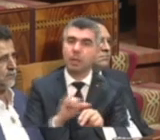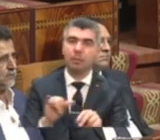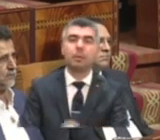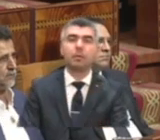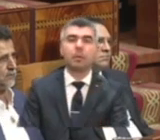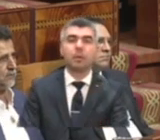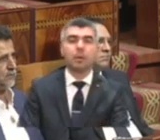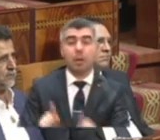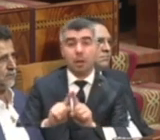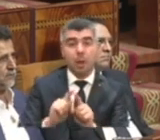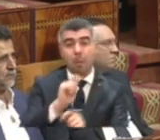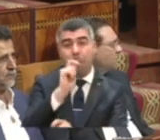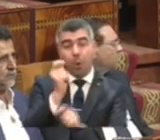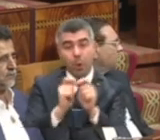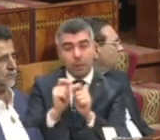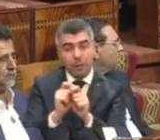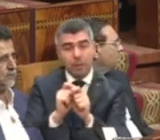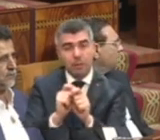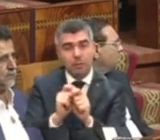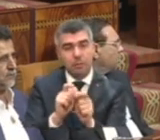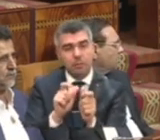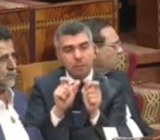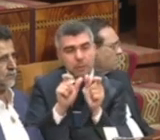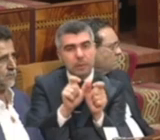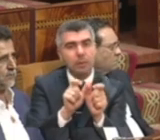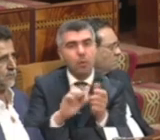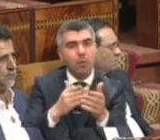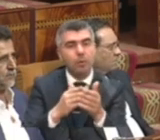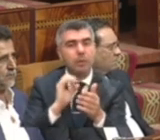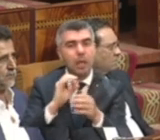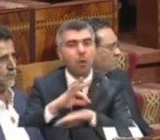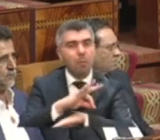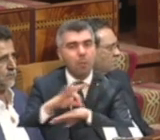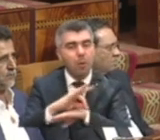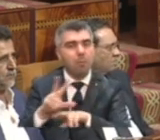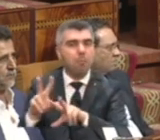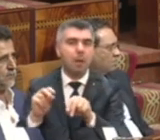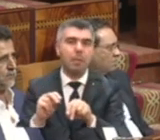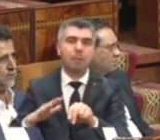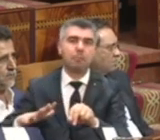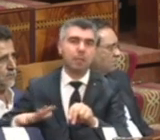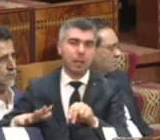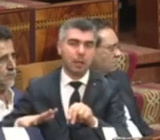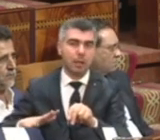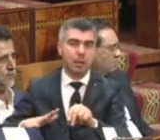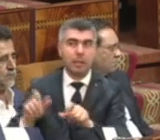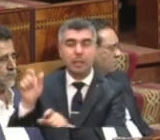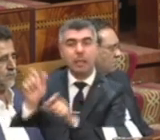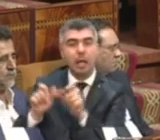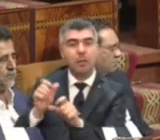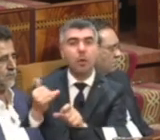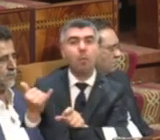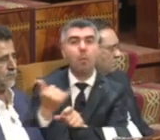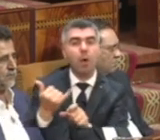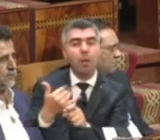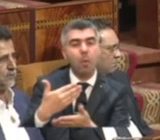دفتر الورش، المهندس المعماري، تتبع الأشغال من طرف مكتب دراسات، مثله مثل المجال الحضاري. أصبح المواطن ملزم بالإدلاء بعقد مع